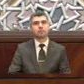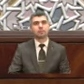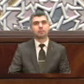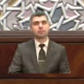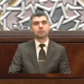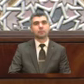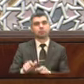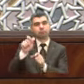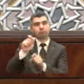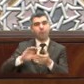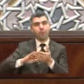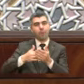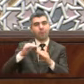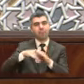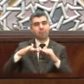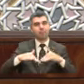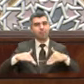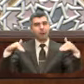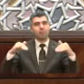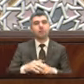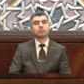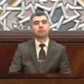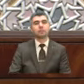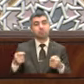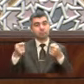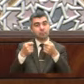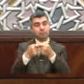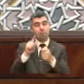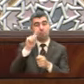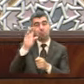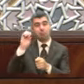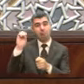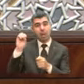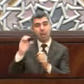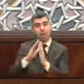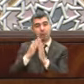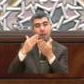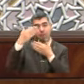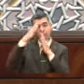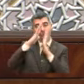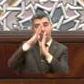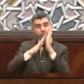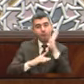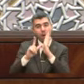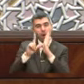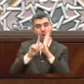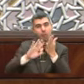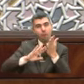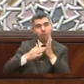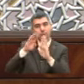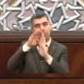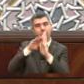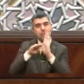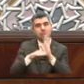السيدات والسادة النواب المحترمين طبقا للفصل 100 من الدستور وعملا بمقتضيات النظام الداخلي